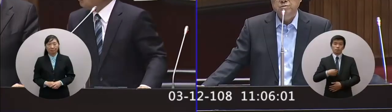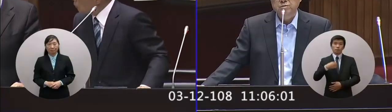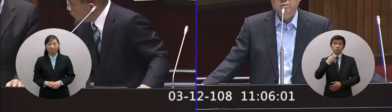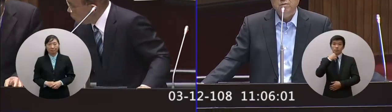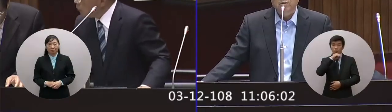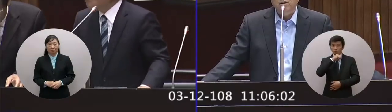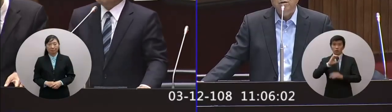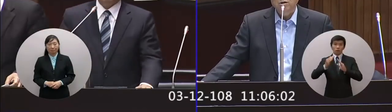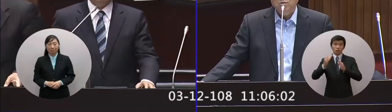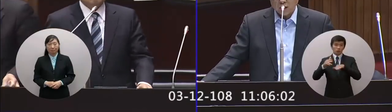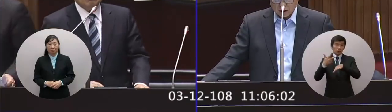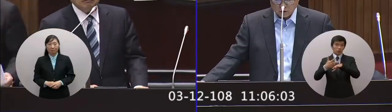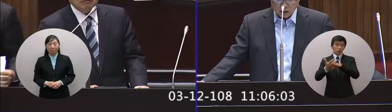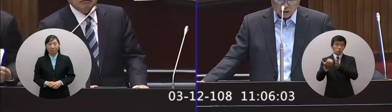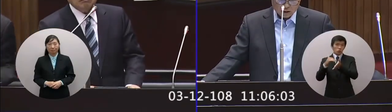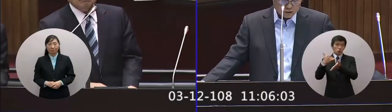算，